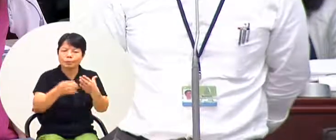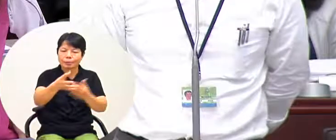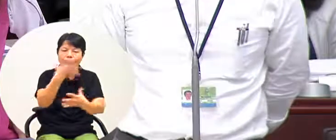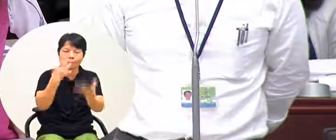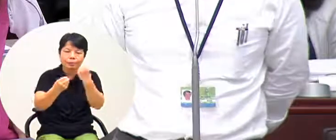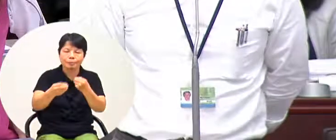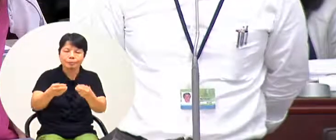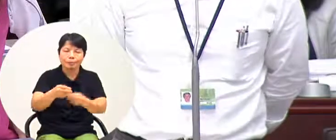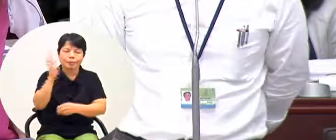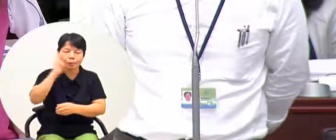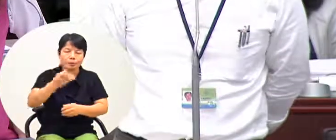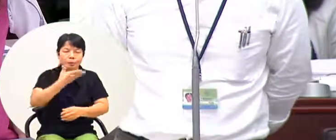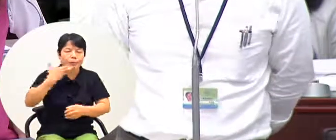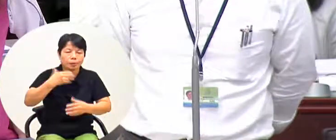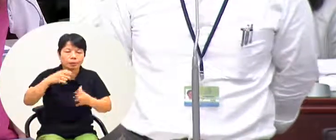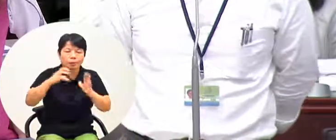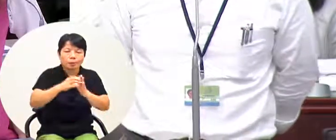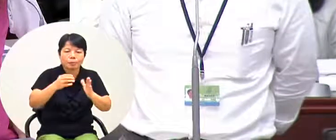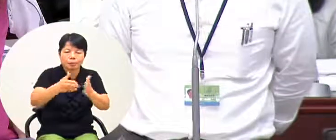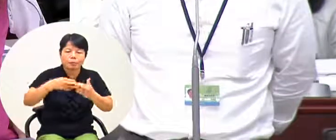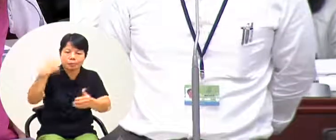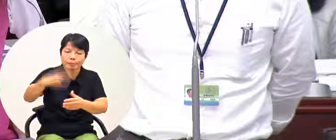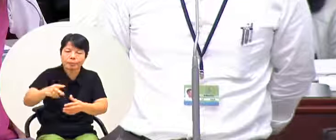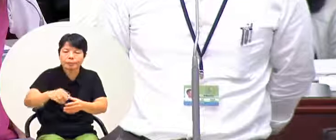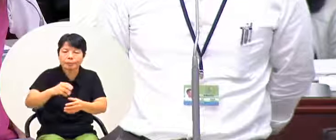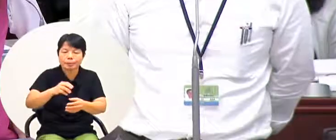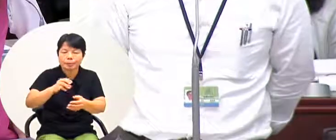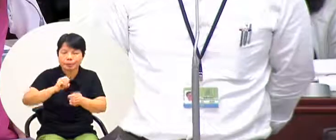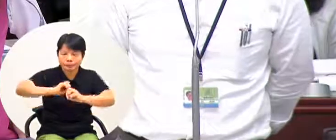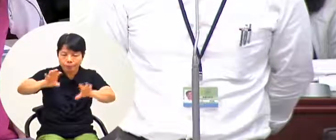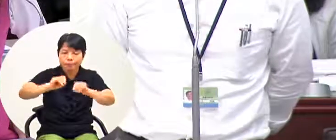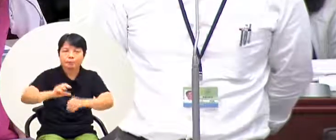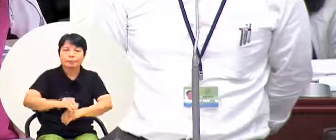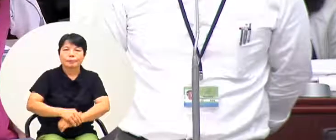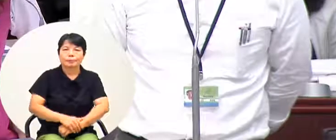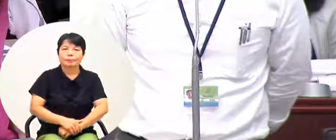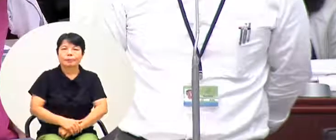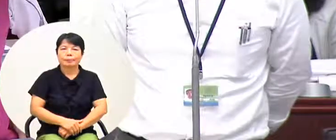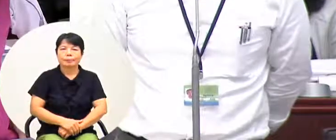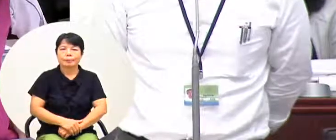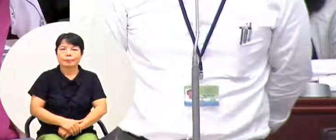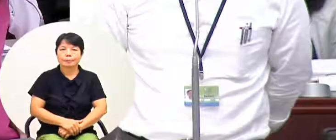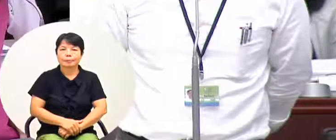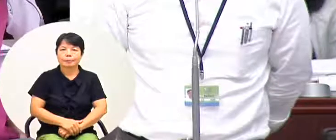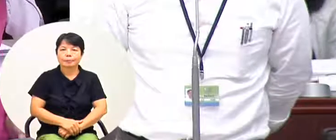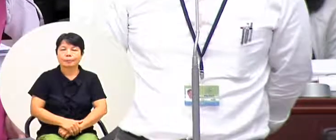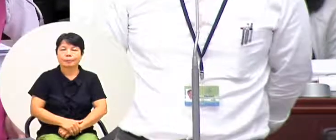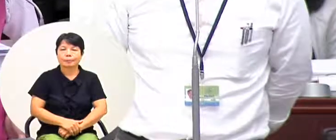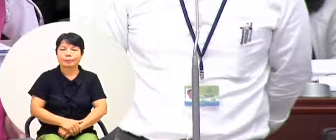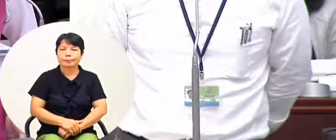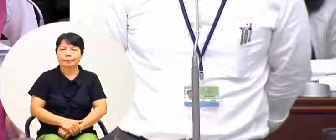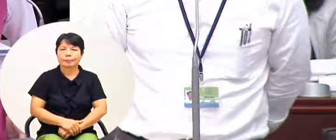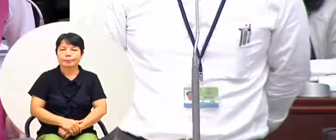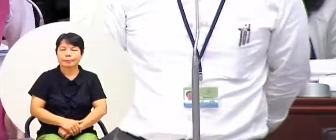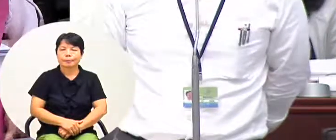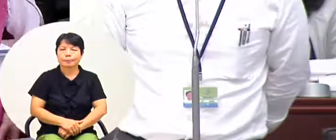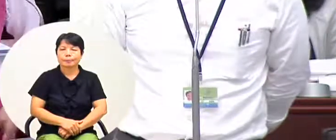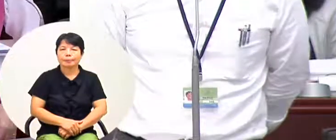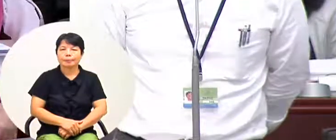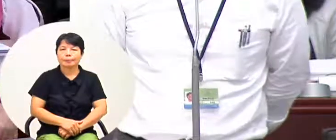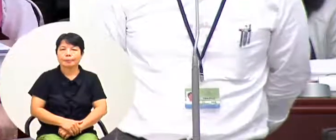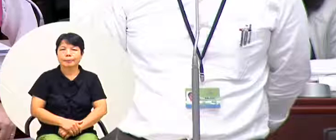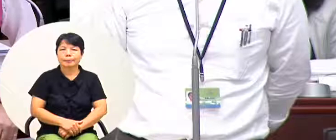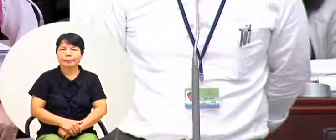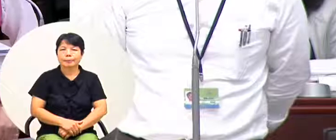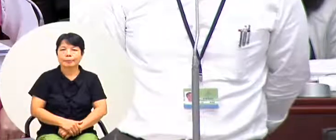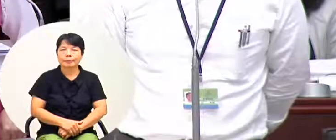详细的一个宣导。以上，嘿，是的，是。 这个部分应该是所有的管线单位都知道了。